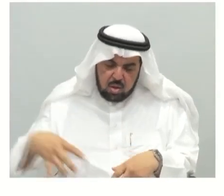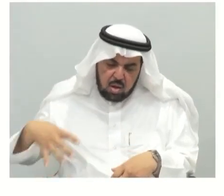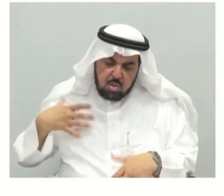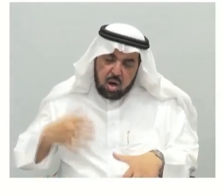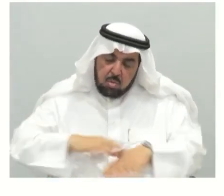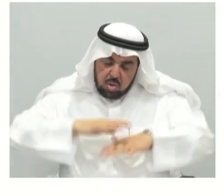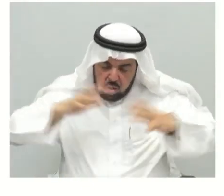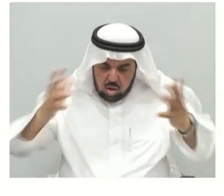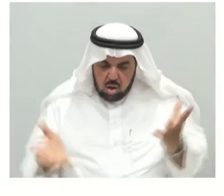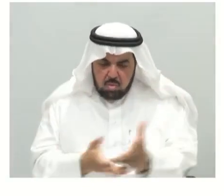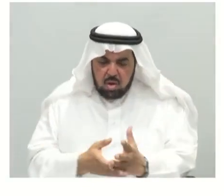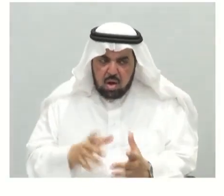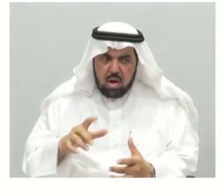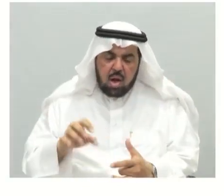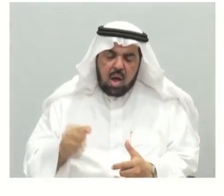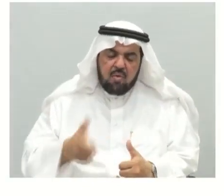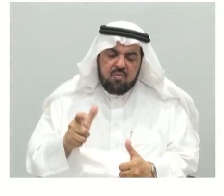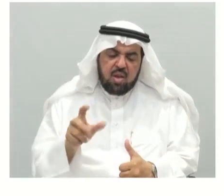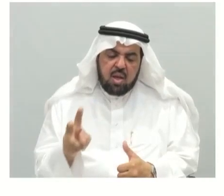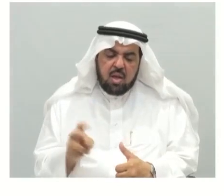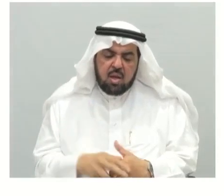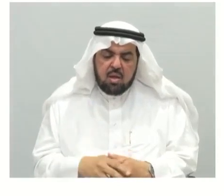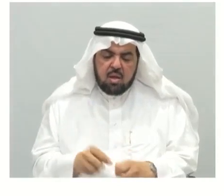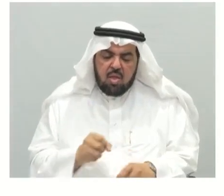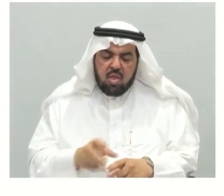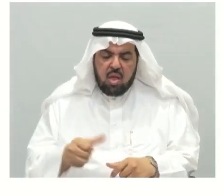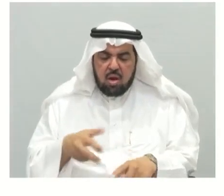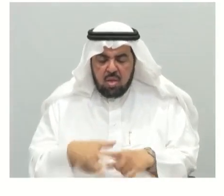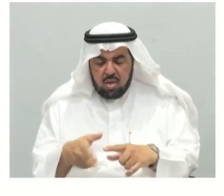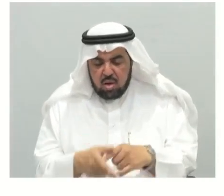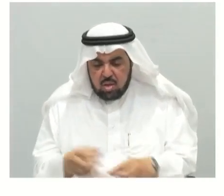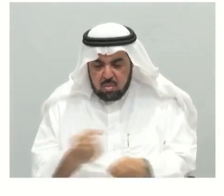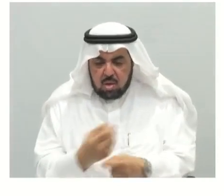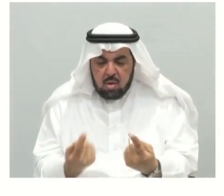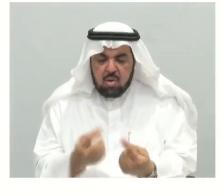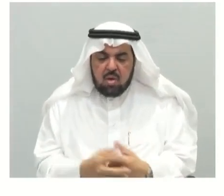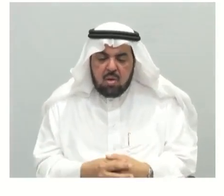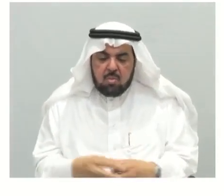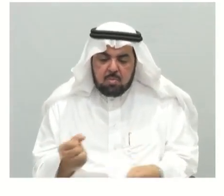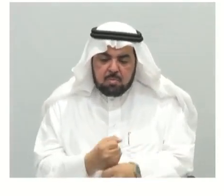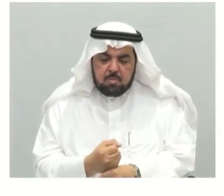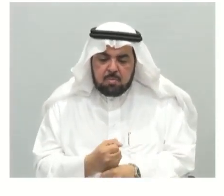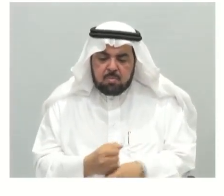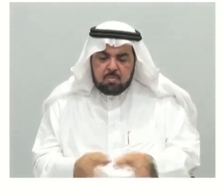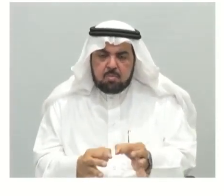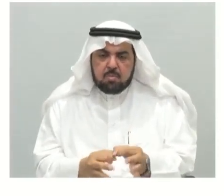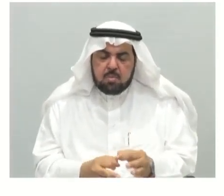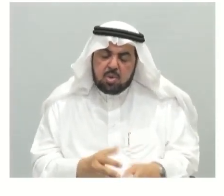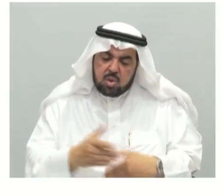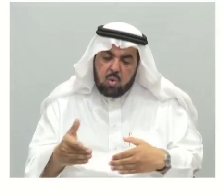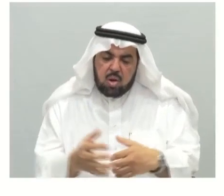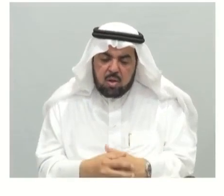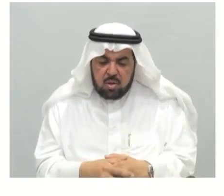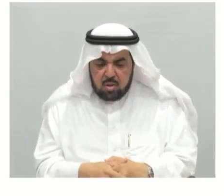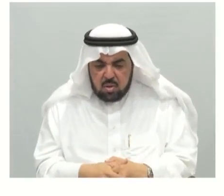المتكامله للافات هي التي يستعملها المزارع وتستخدم للمعالجه لفتره